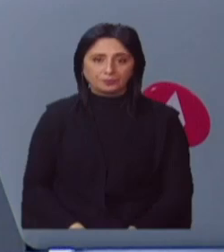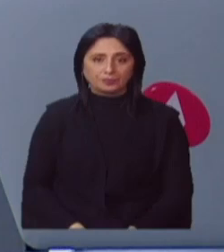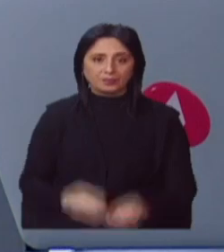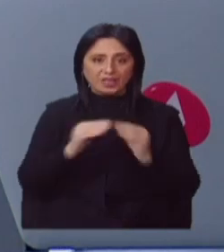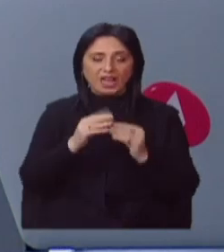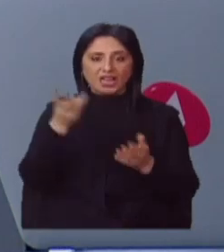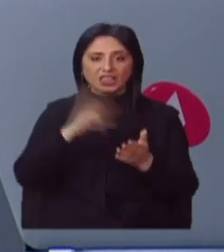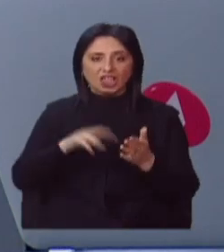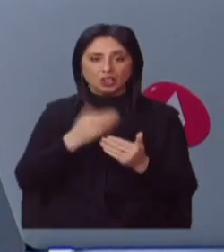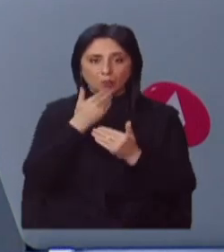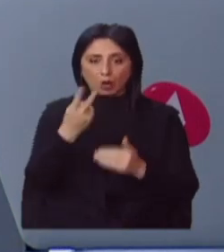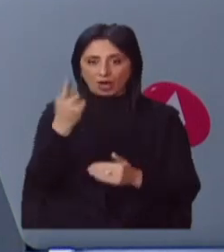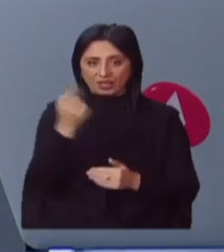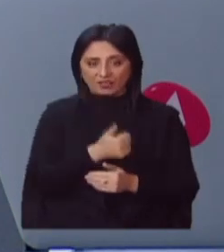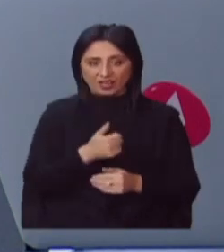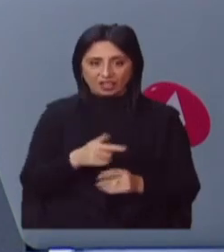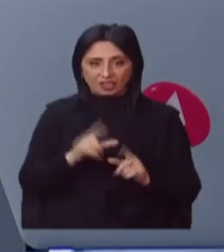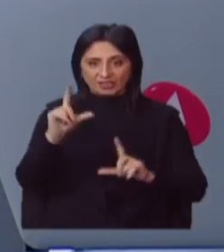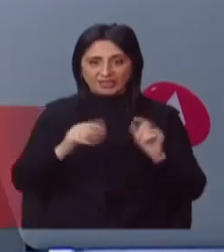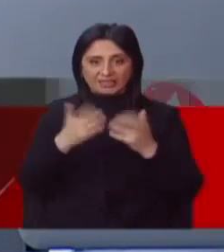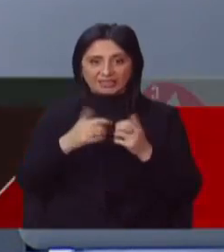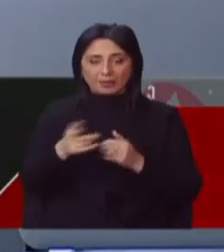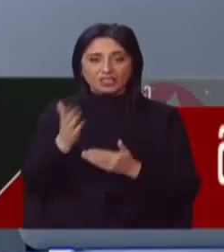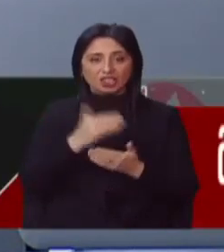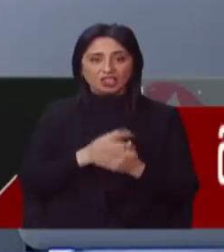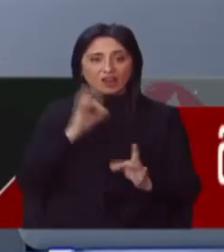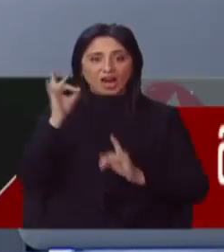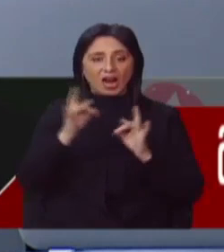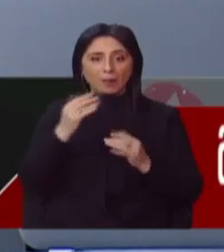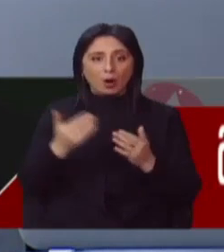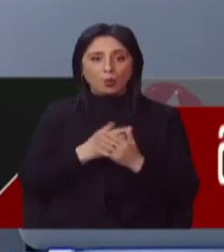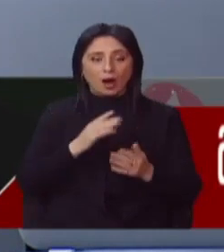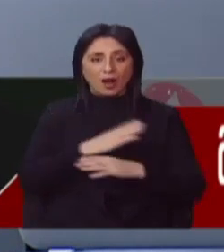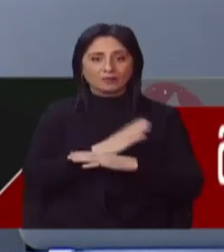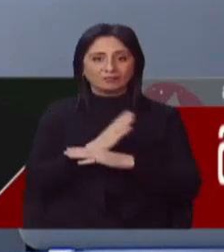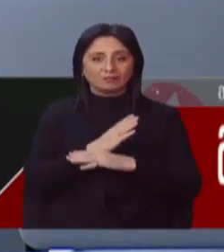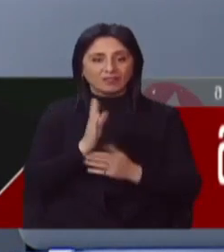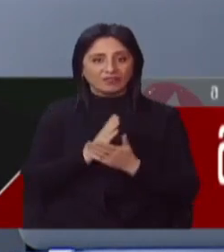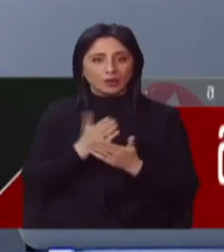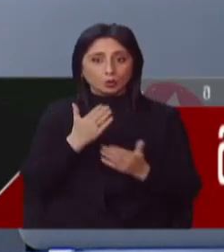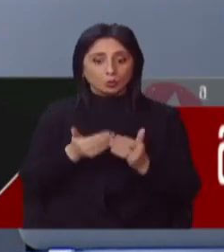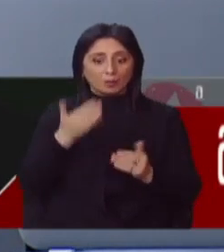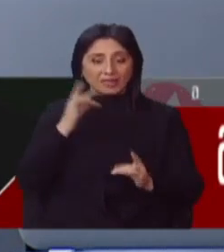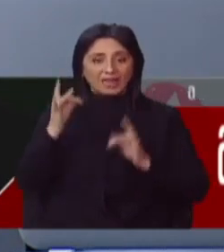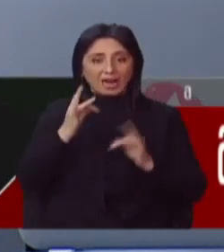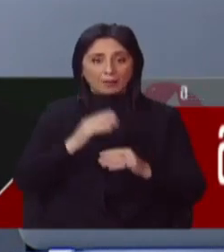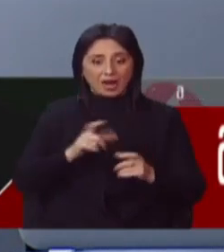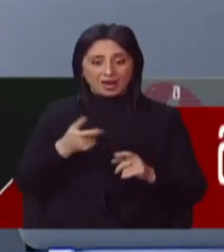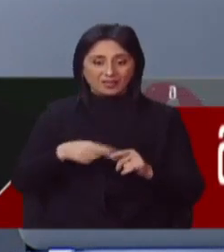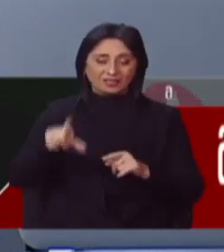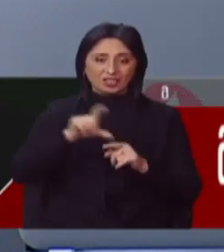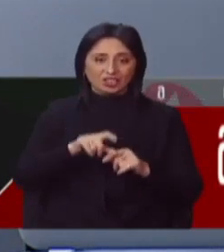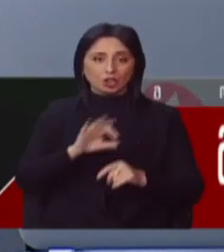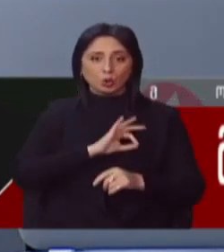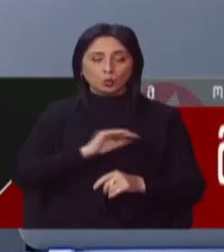ათამდე დაჯარიმებული ბოლო ერთ კვირაში ასეთია სტატისტიკა მას შემდეგ რაც ხმაურზე ახალი რეგულაციები ამოქმედდა. თუ მანამდე ხმაურის გადაჭარბების